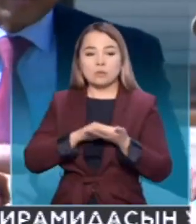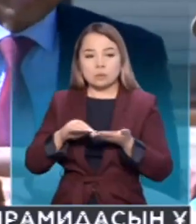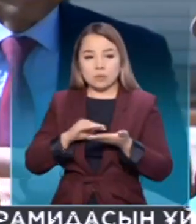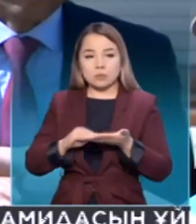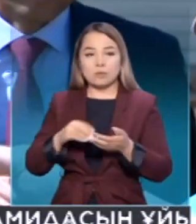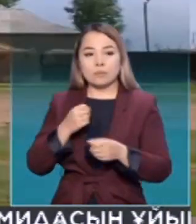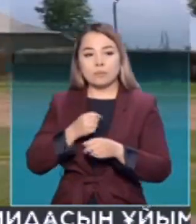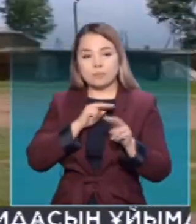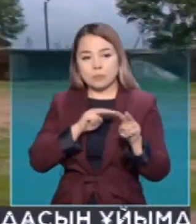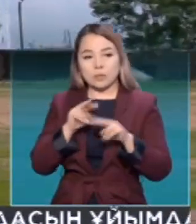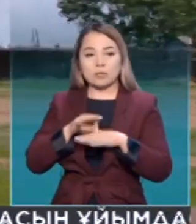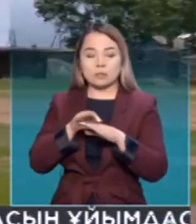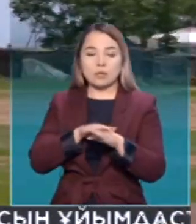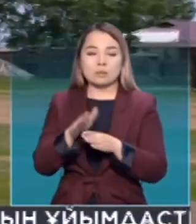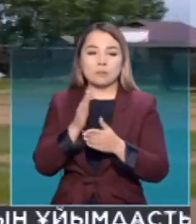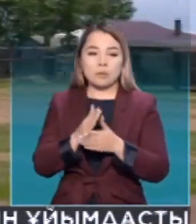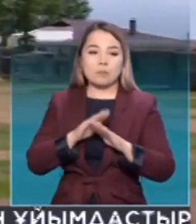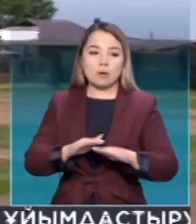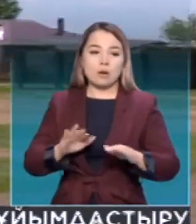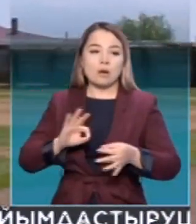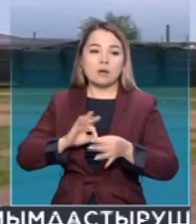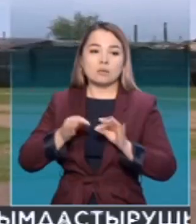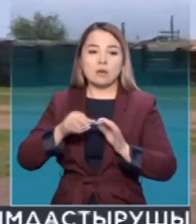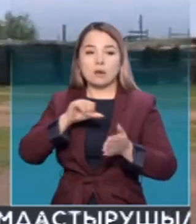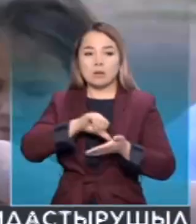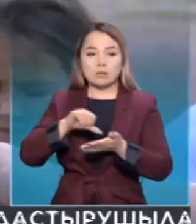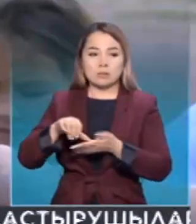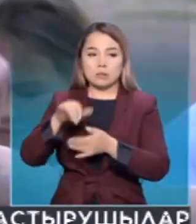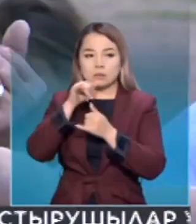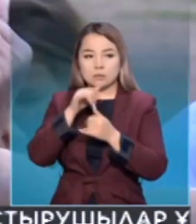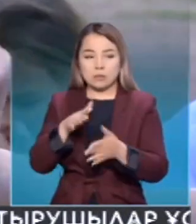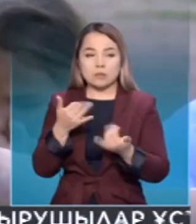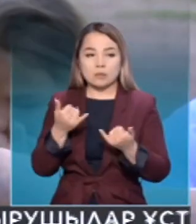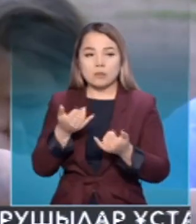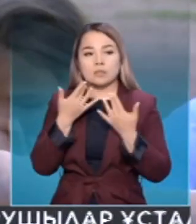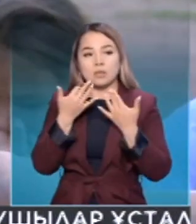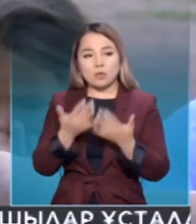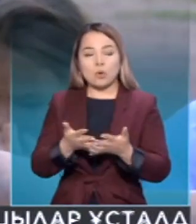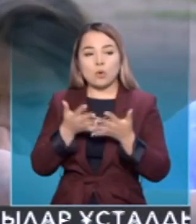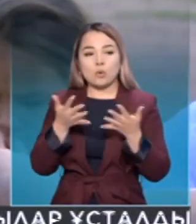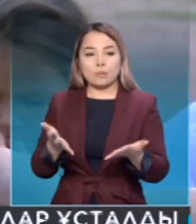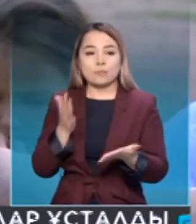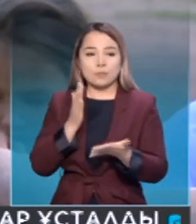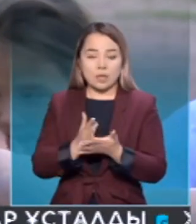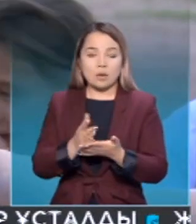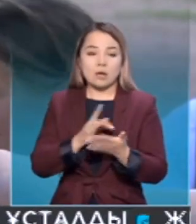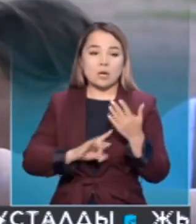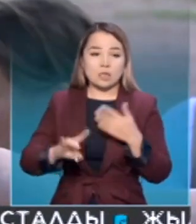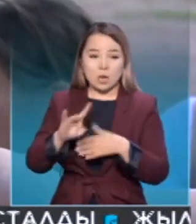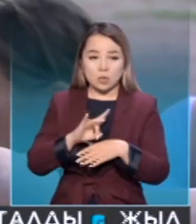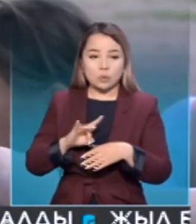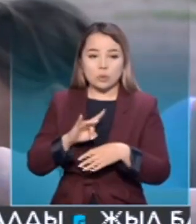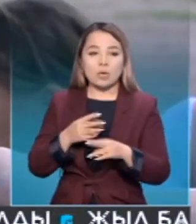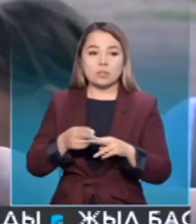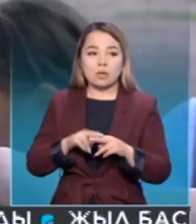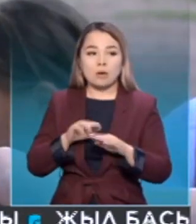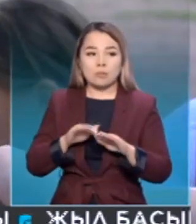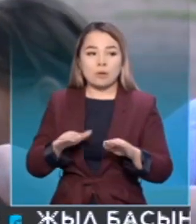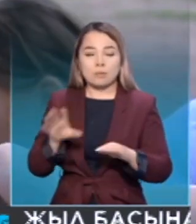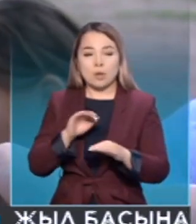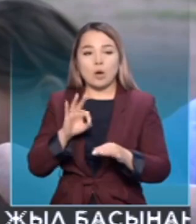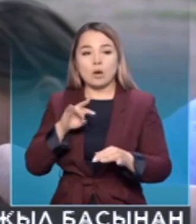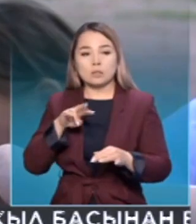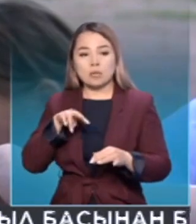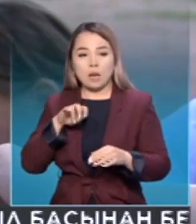бізді қадағалап отырады. Балаларды олимпиадаларға қатыстыра алмаймыз. Анжақтан требование көп бізде районадан барлығы